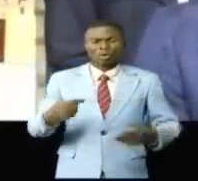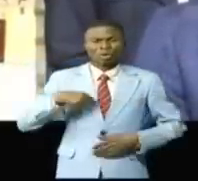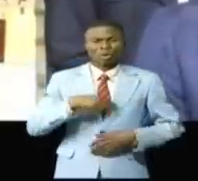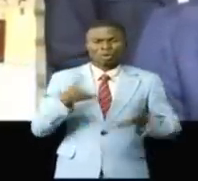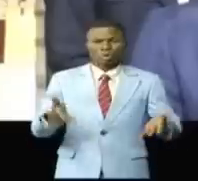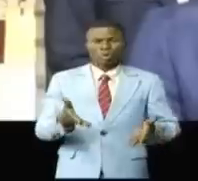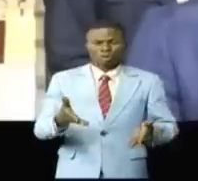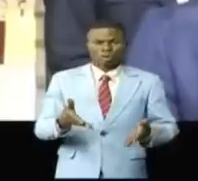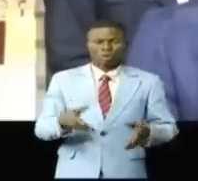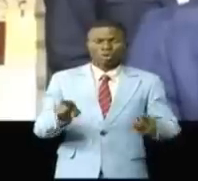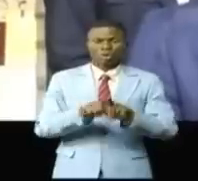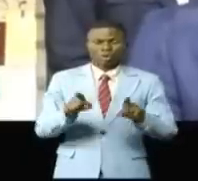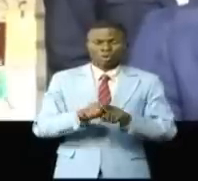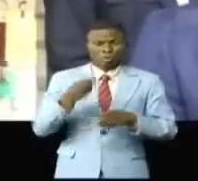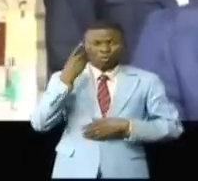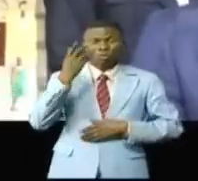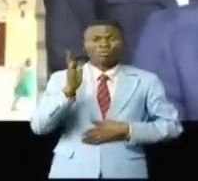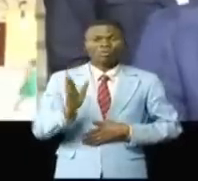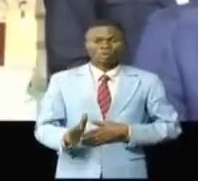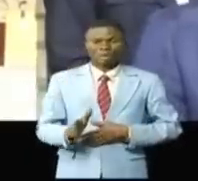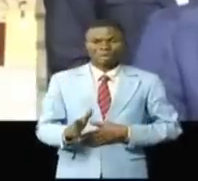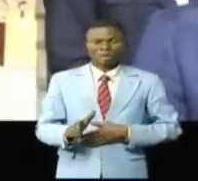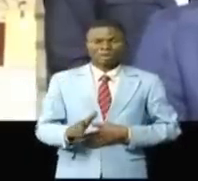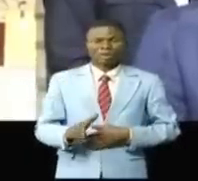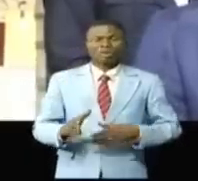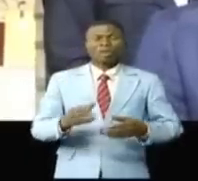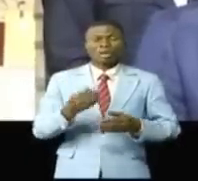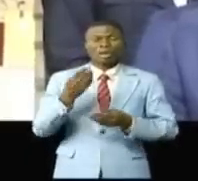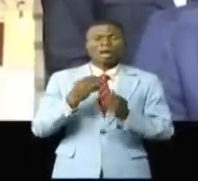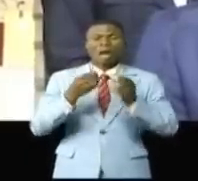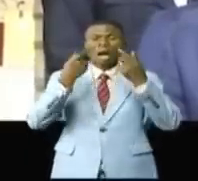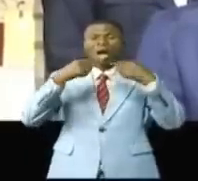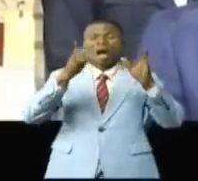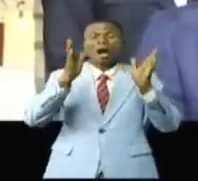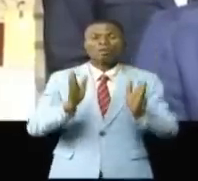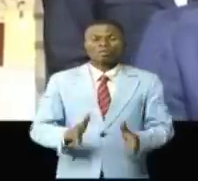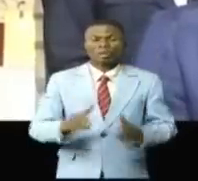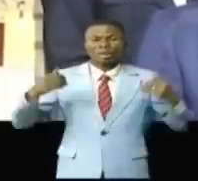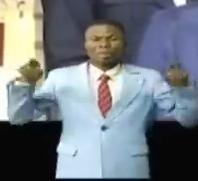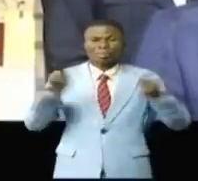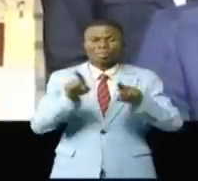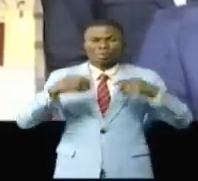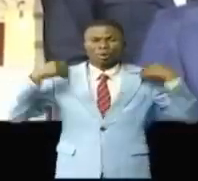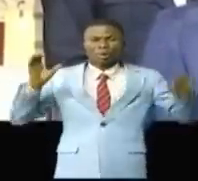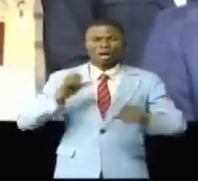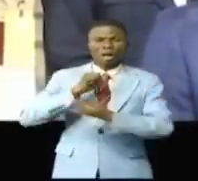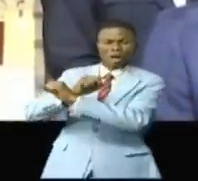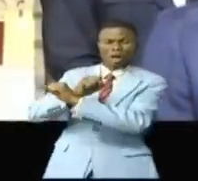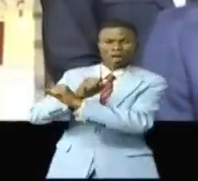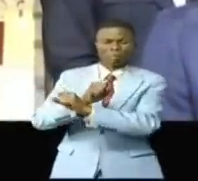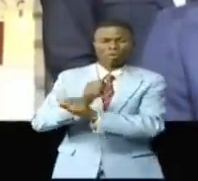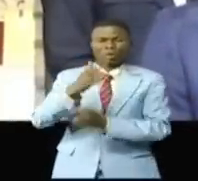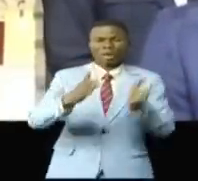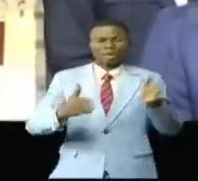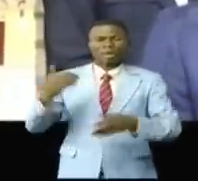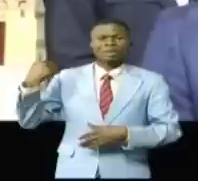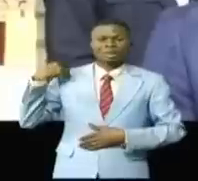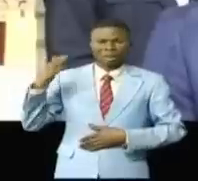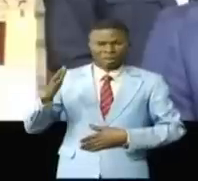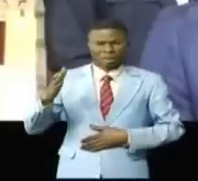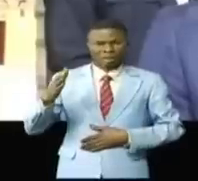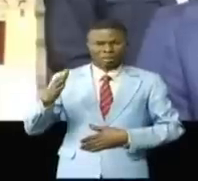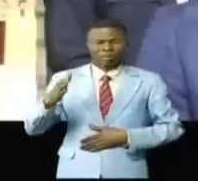tant qu'aviseurs. C'est-à-dire, aviseurs, ce sont des anges protecteurs du trésor public.